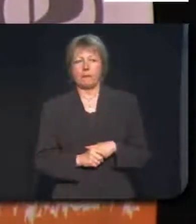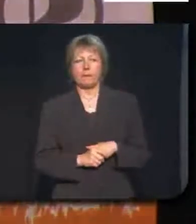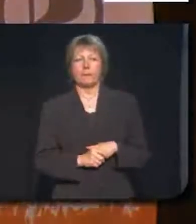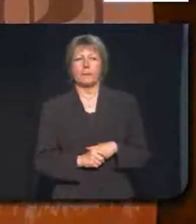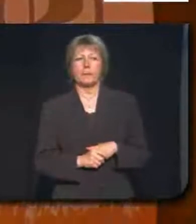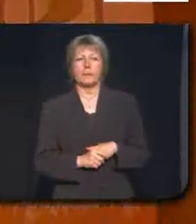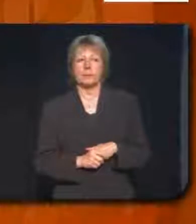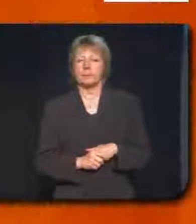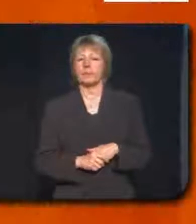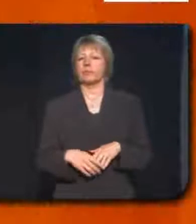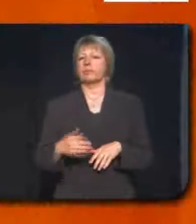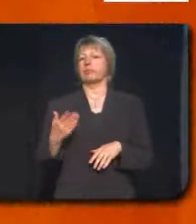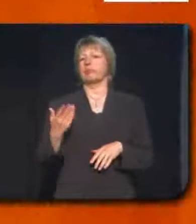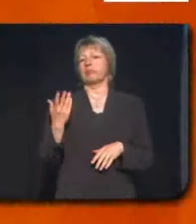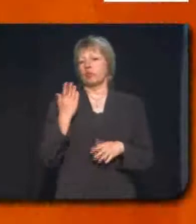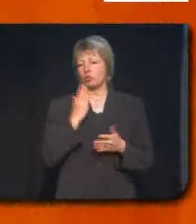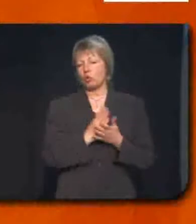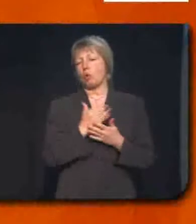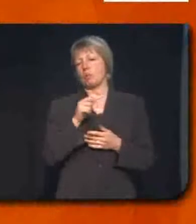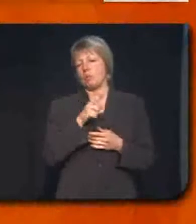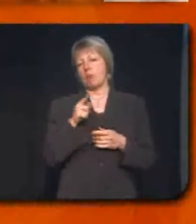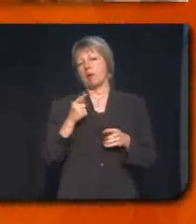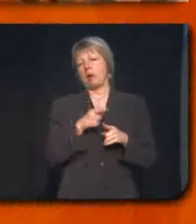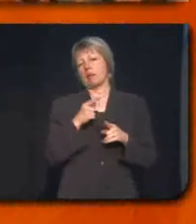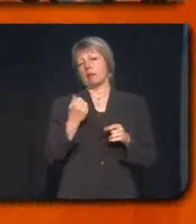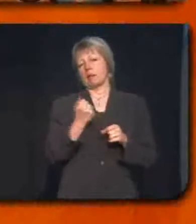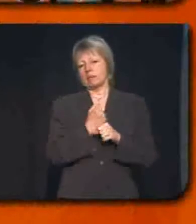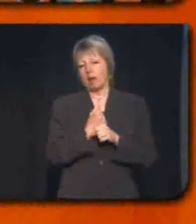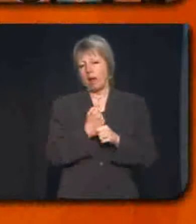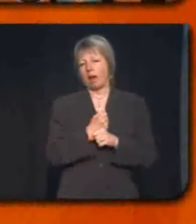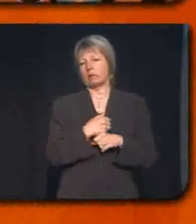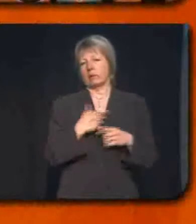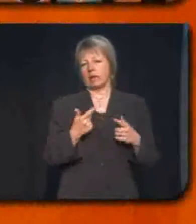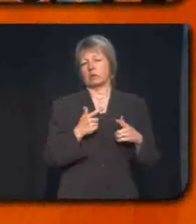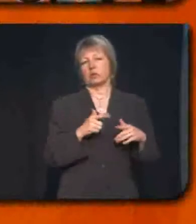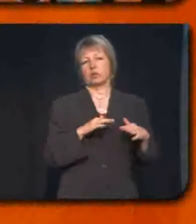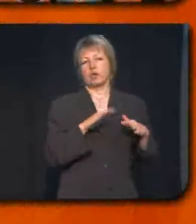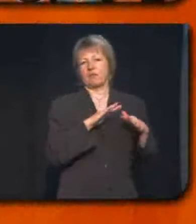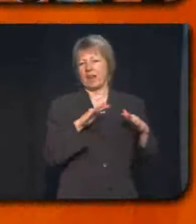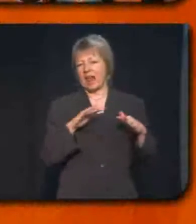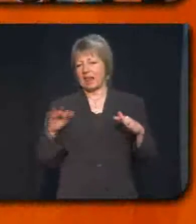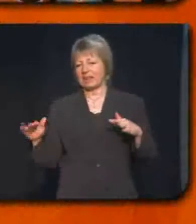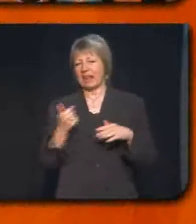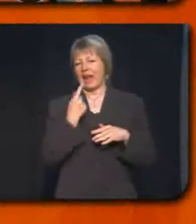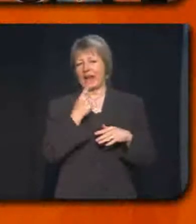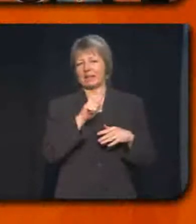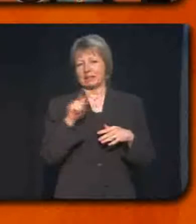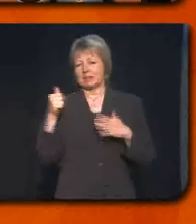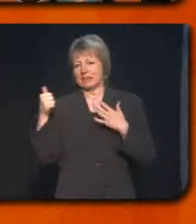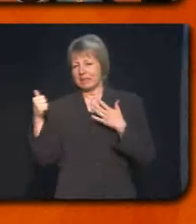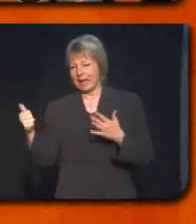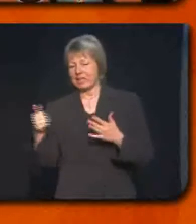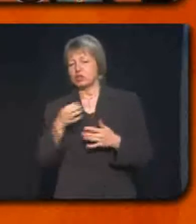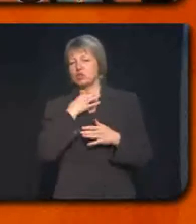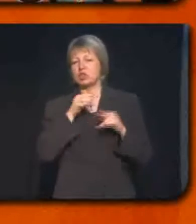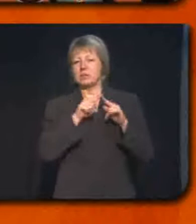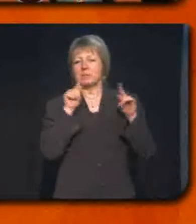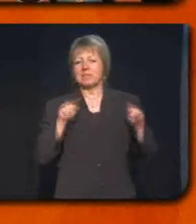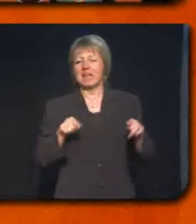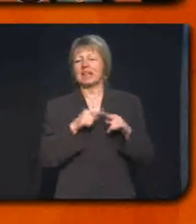wir haben das schon ein paar mal gemacht Felder 1 bis 6 Stimmzettel Nummer 12